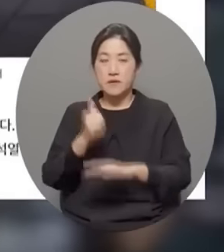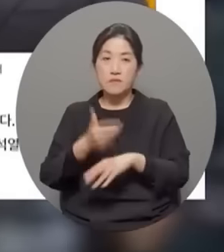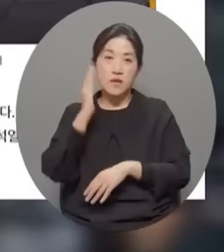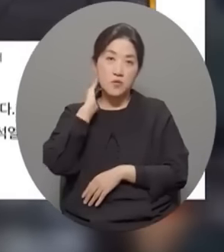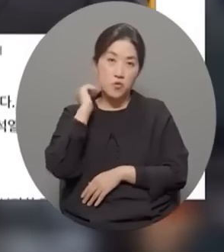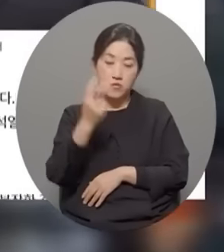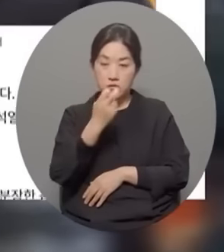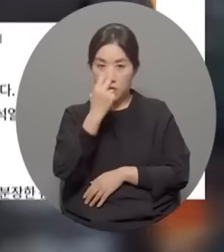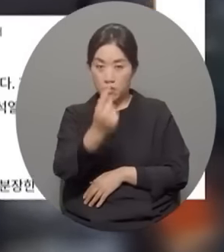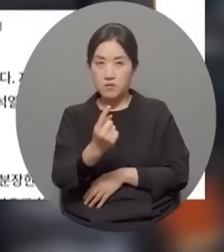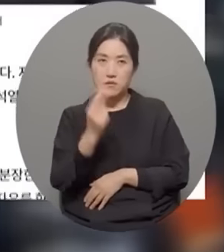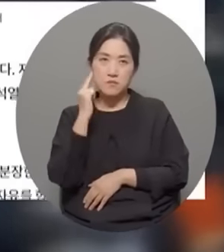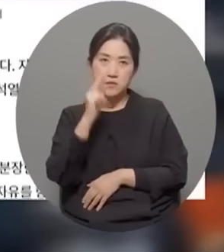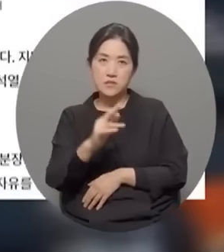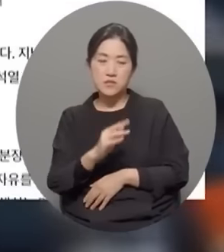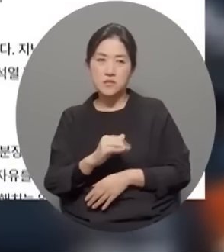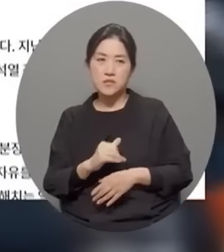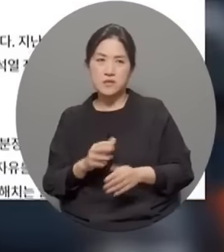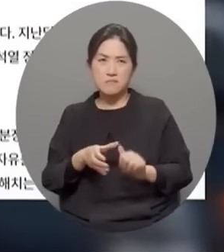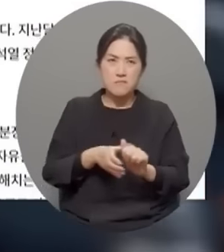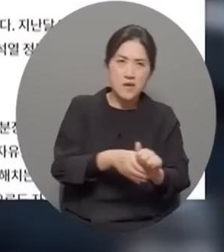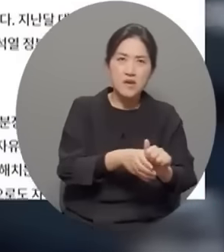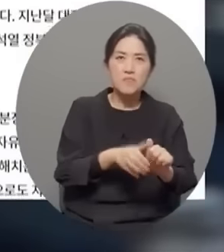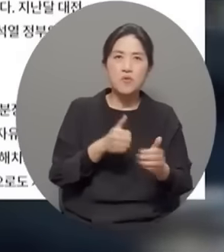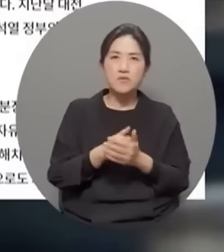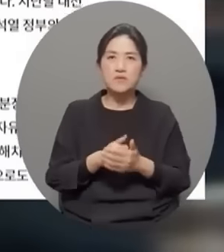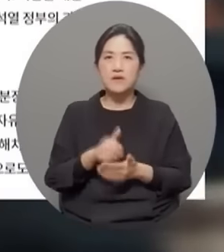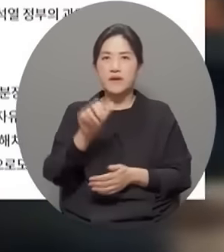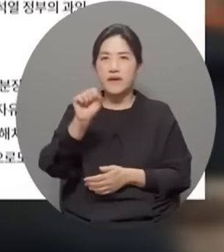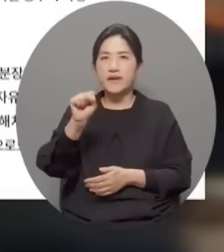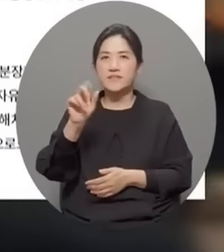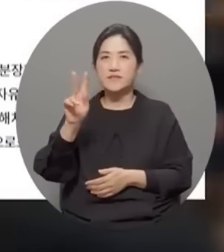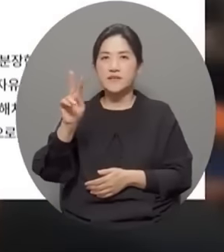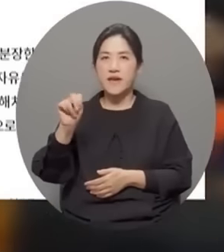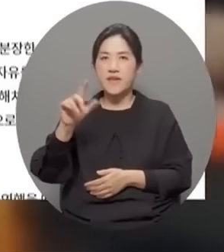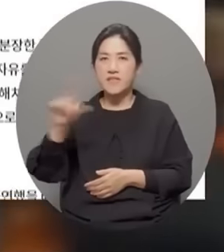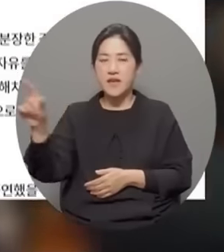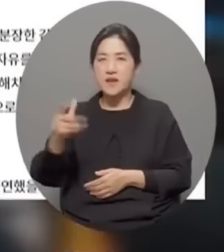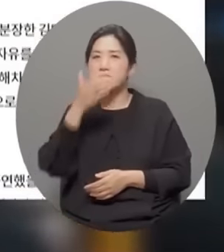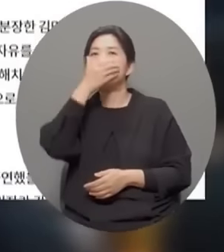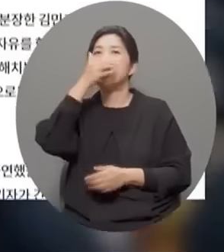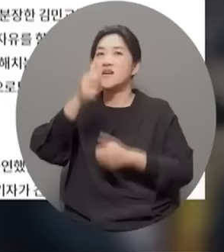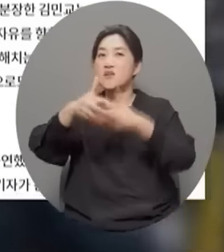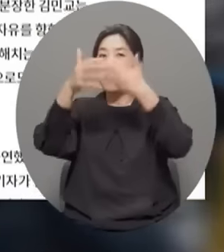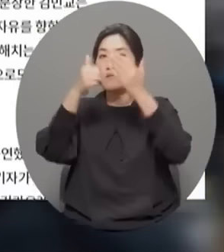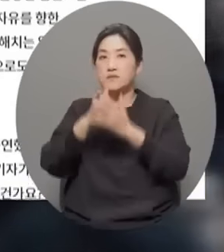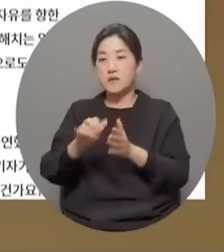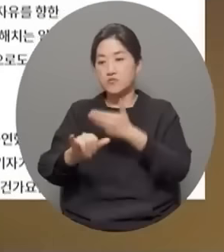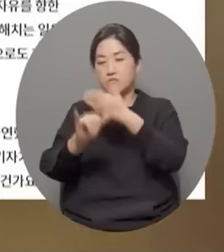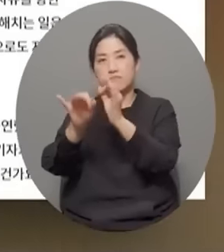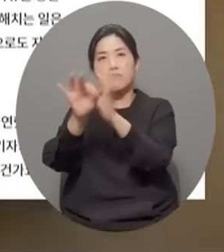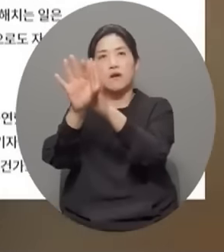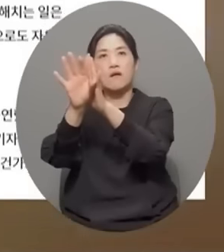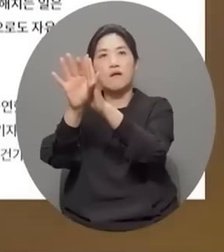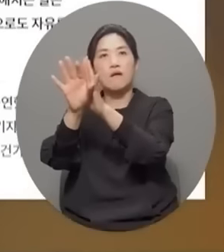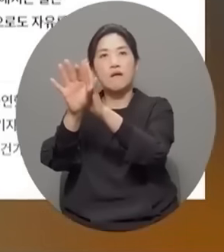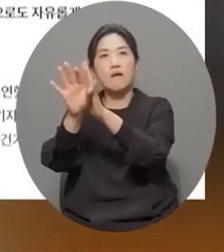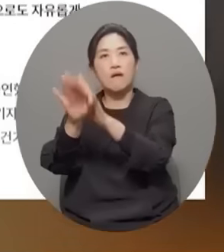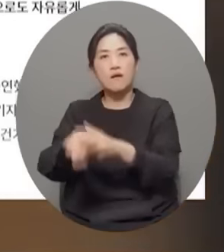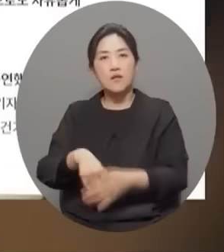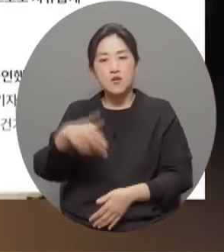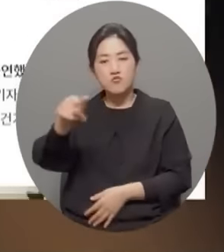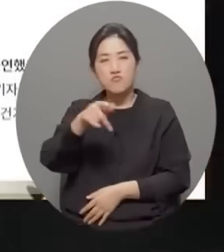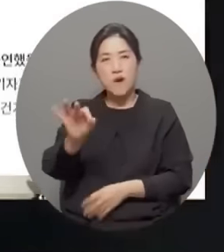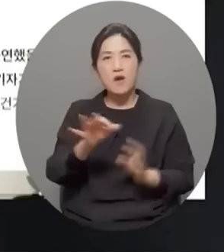대통령 경호실에 과잉 경호를 풍자한 SNL의 이른바 입틀망 영상은 유튜브에서 사라졌습니다. 쿠팡의